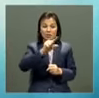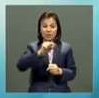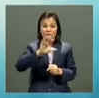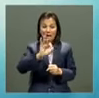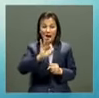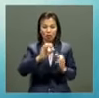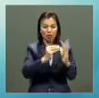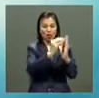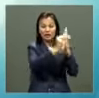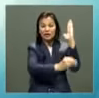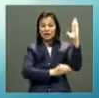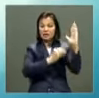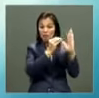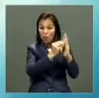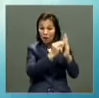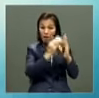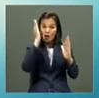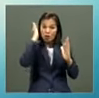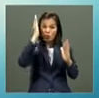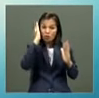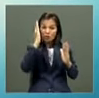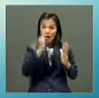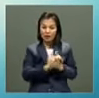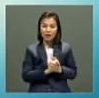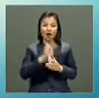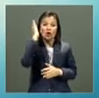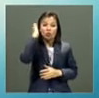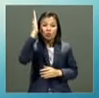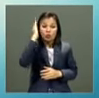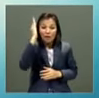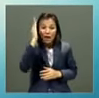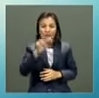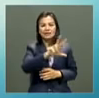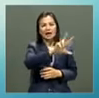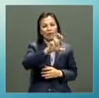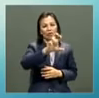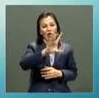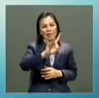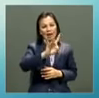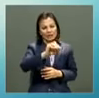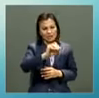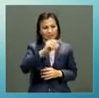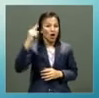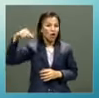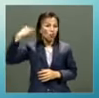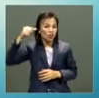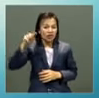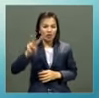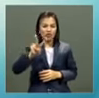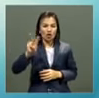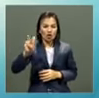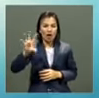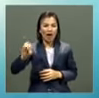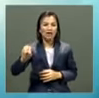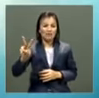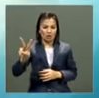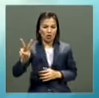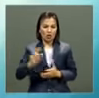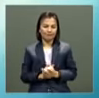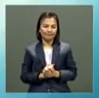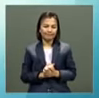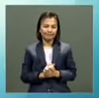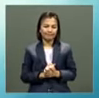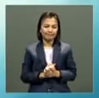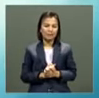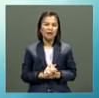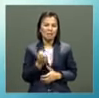ในต่างจังหวัดชายเป็นในกลุ่มชายนี่380กว่ากลุ่มหญิงนี่252ไปแล้วนะครับตอนนี้